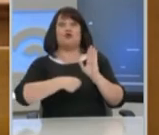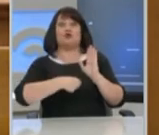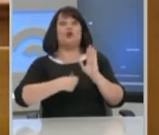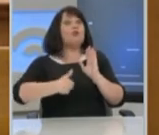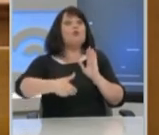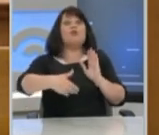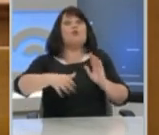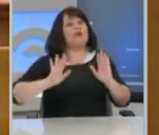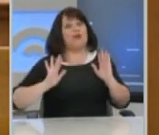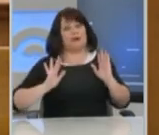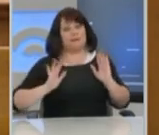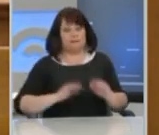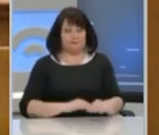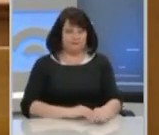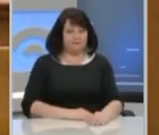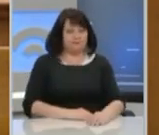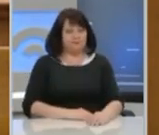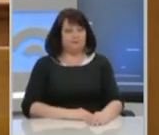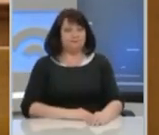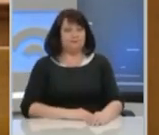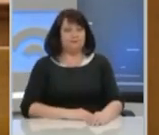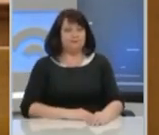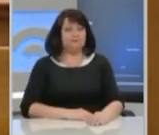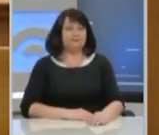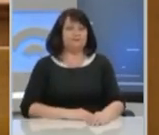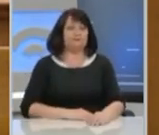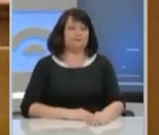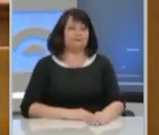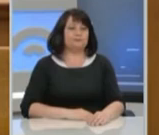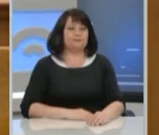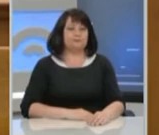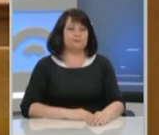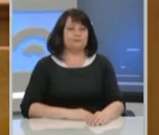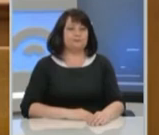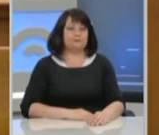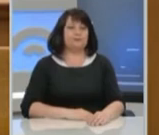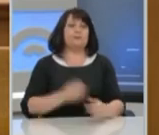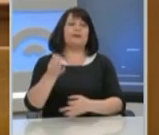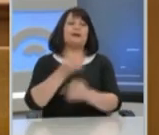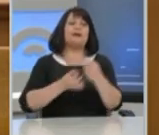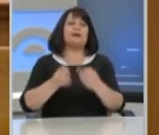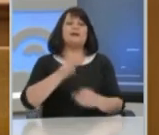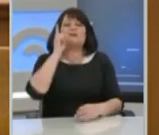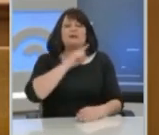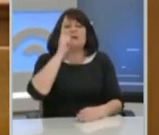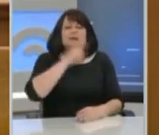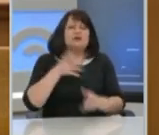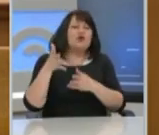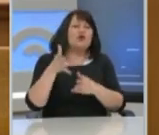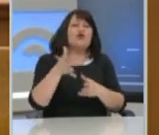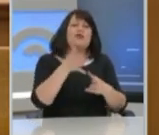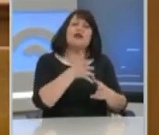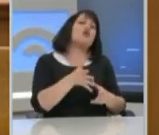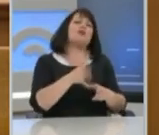σηματοδότηση. Και σπεύσατε να οργανώσετε και μία ασύλληπτη εκστρατεία ψεύδους και παραπλάνησης της κοινής γνώμης.